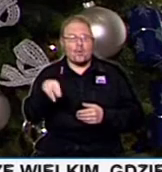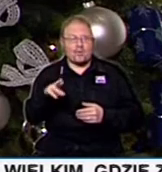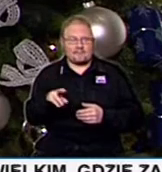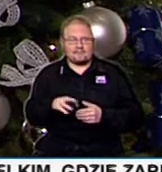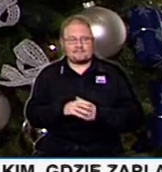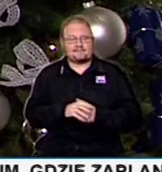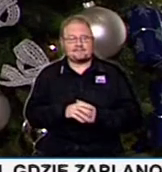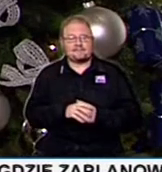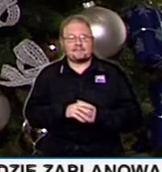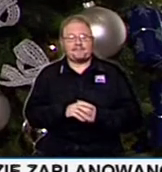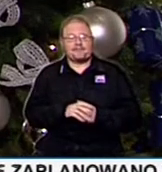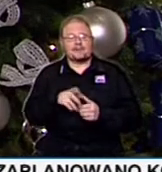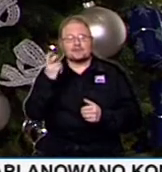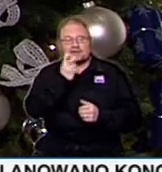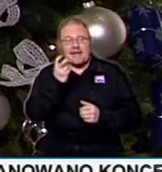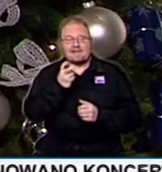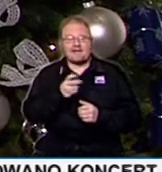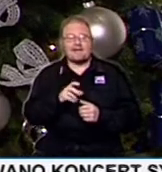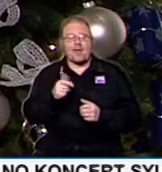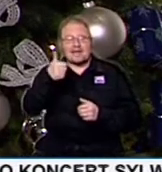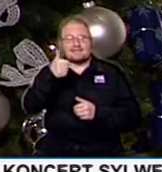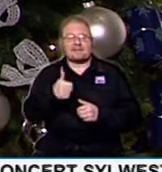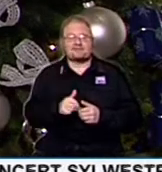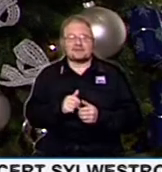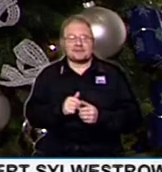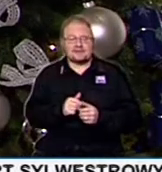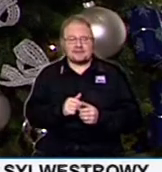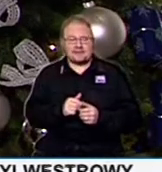wybrać właśnie welur. Co ciekawe, po raz pierwszy właściwie